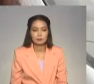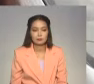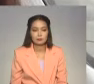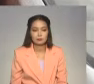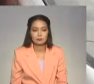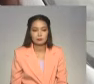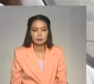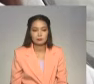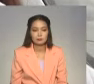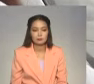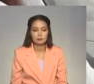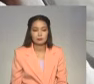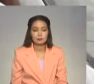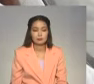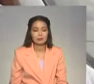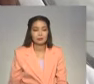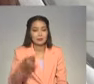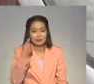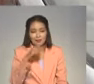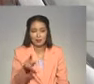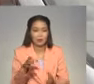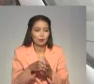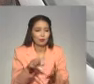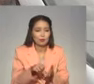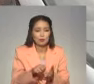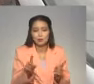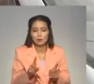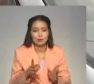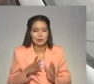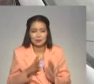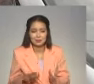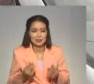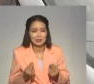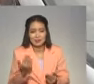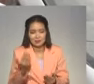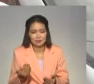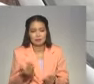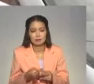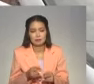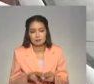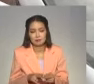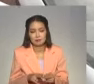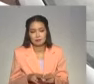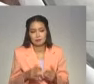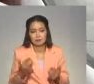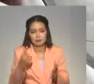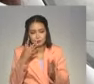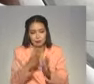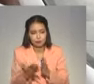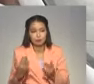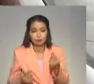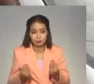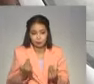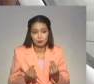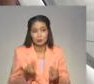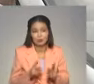Хотя до этого никогда даже в руки не брала этот инструмент. Для нас это было большим удивлением. Прям играет,